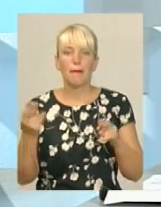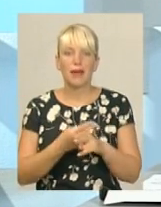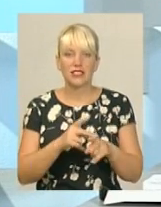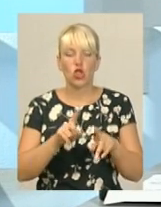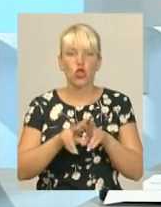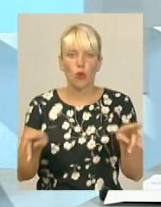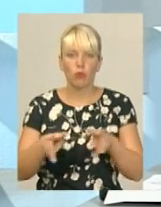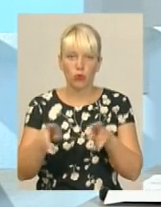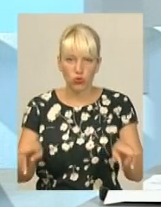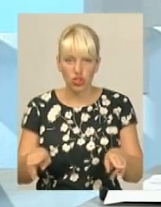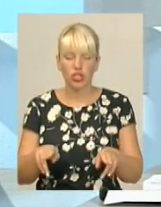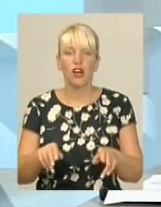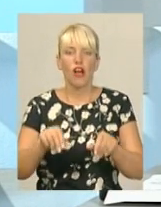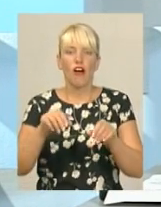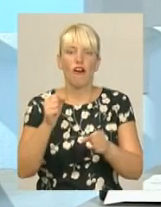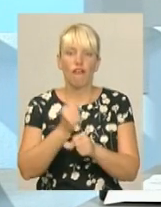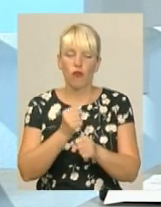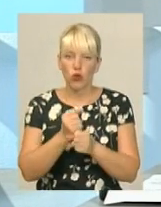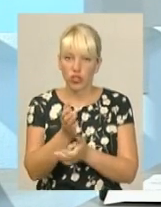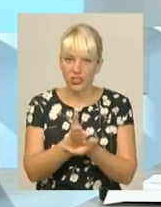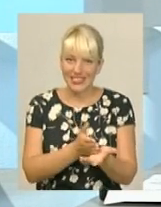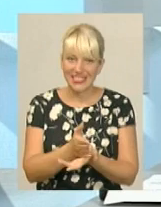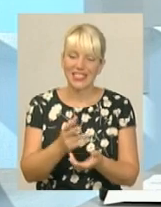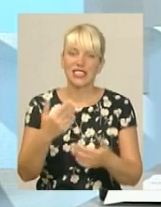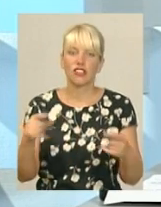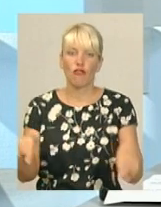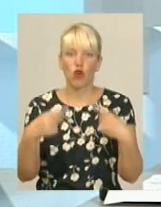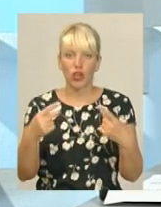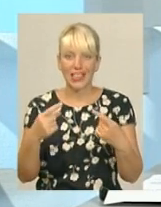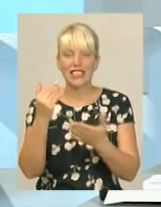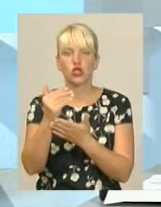функцій, створили структуру. Тепер наступний етап